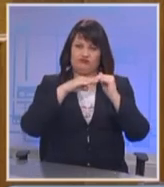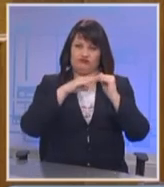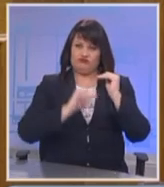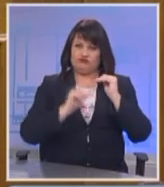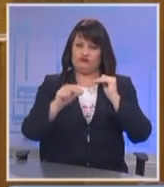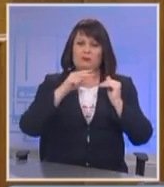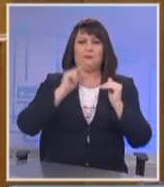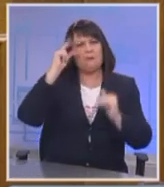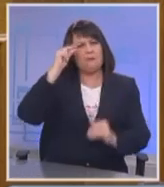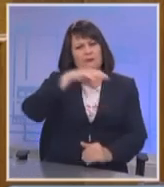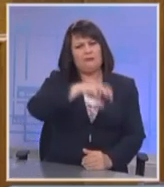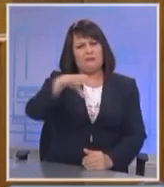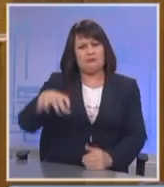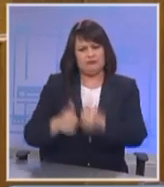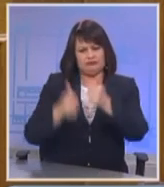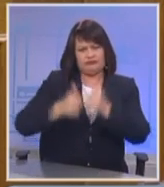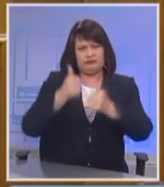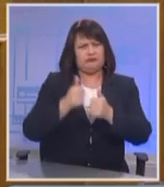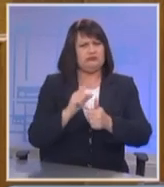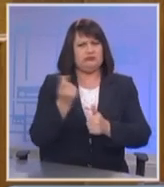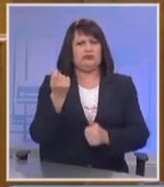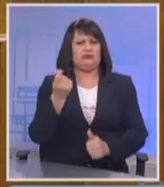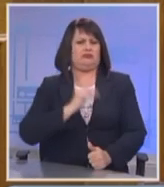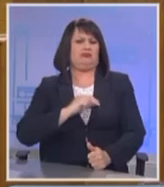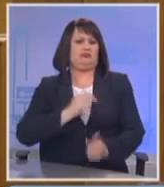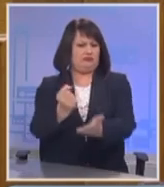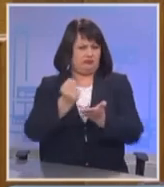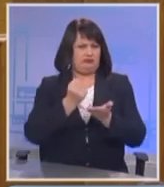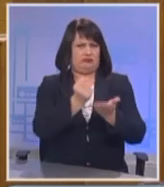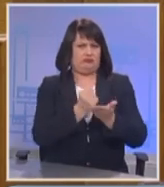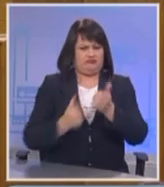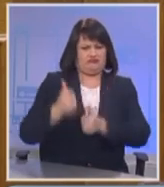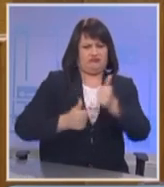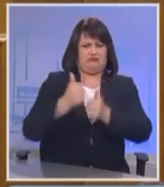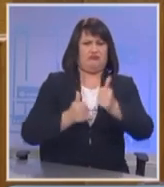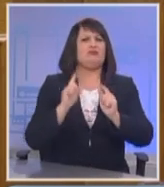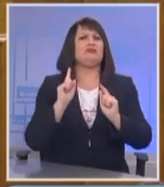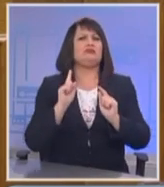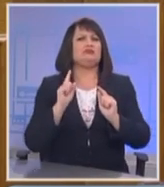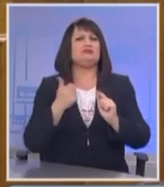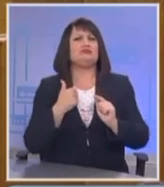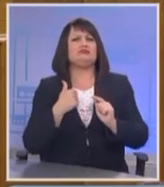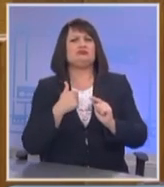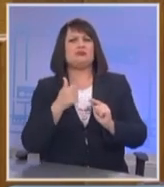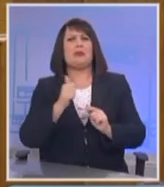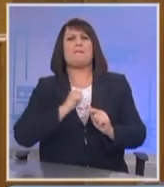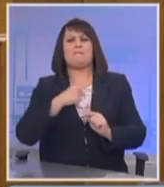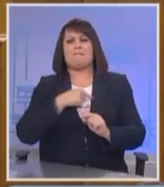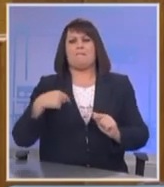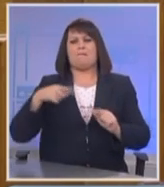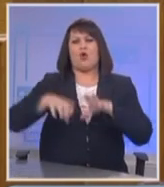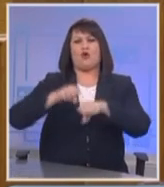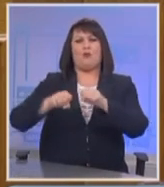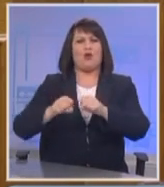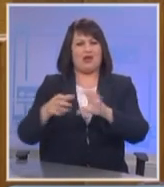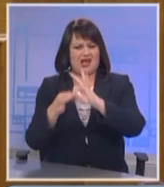που δεν ανταγωνίζονται προκειμένου να εξασφαλίσουν χρηματοδότηση και προνομιακές σχέσεις με τους μονοπωλιακούς ομίλους,